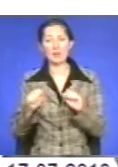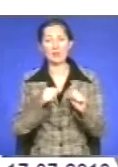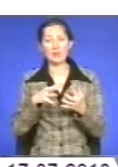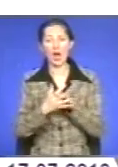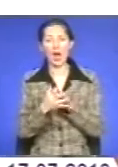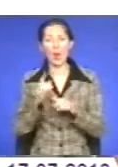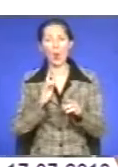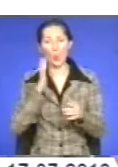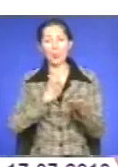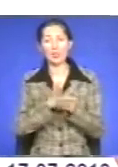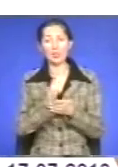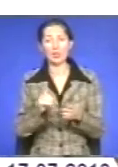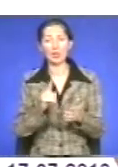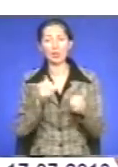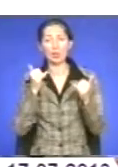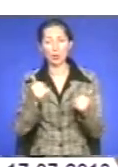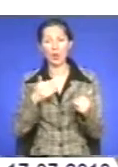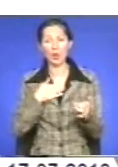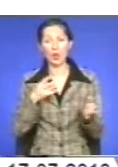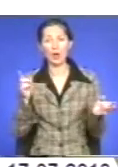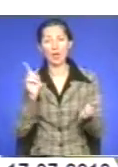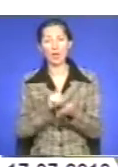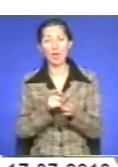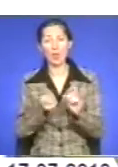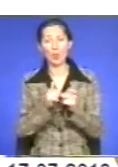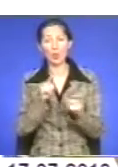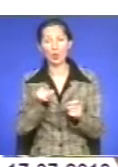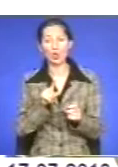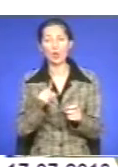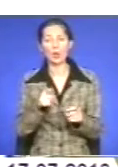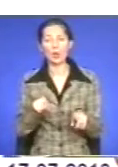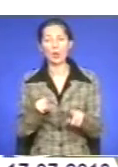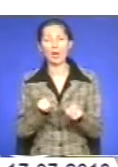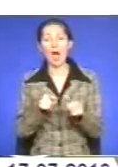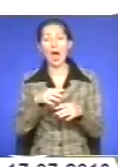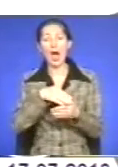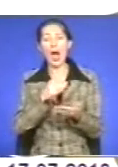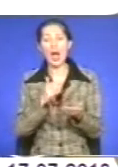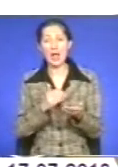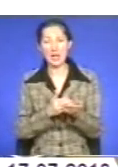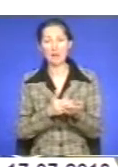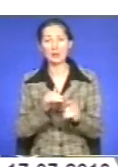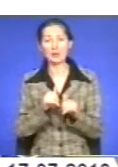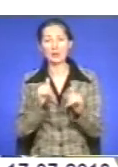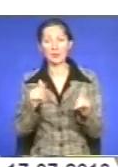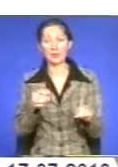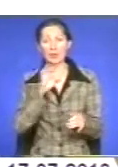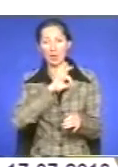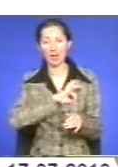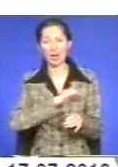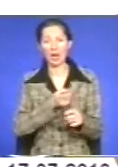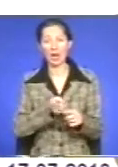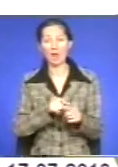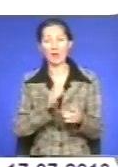повинні боротися за те, щоб так званий хліб широкого вжитку, який в нас